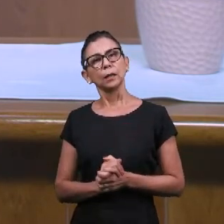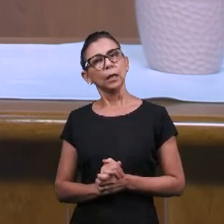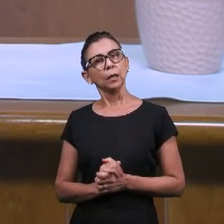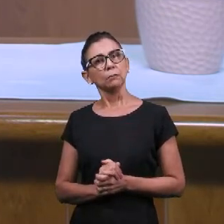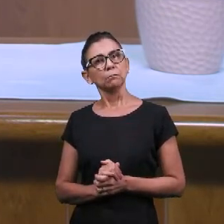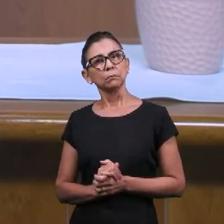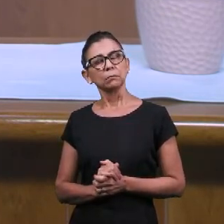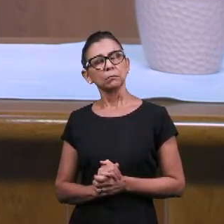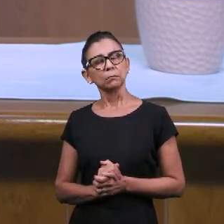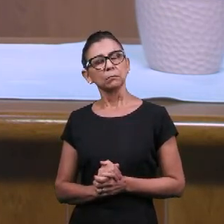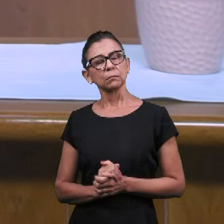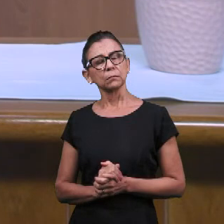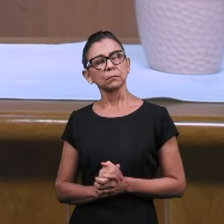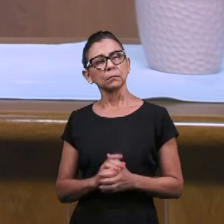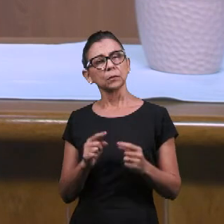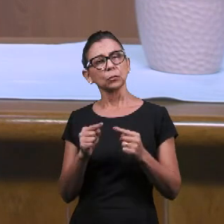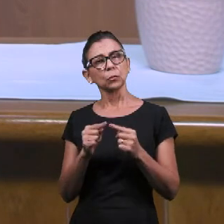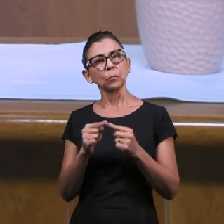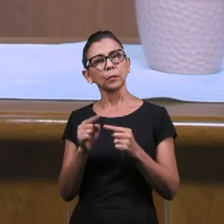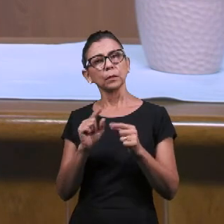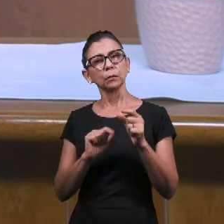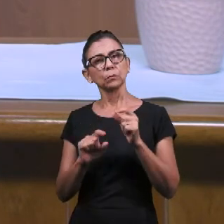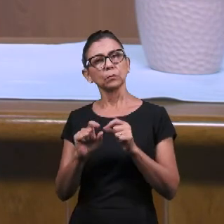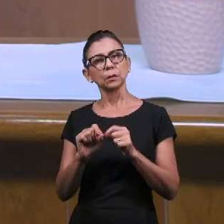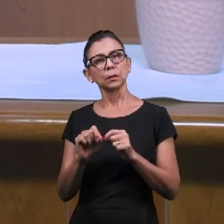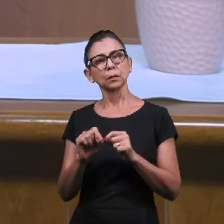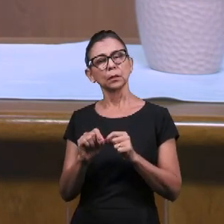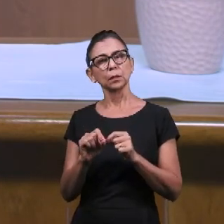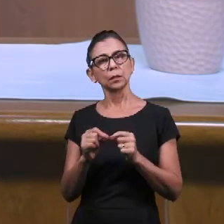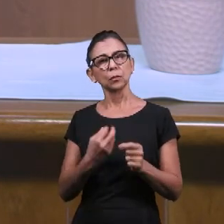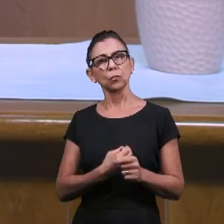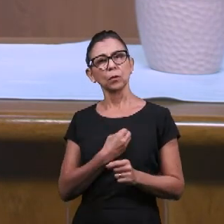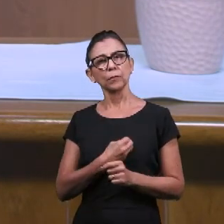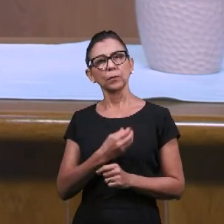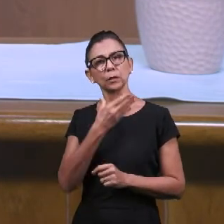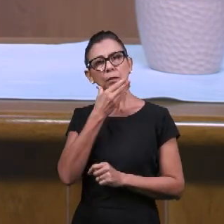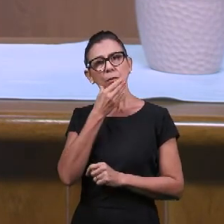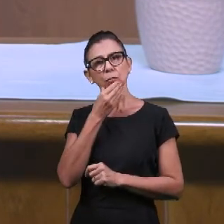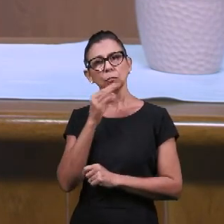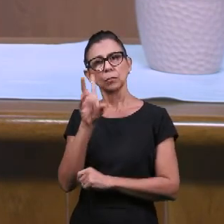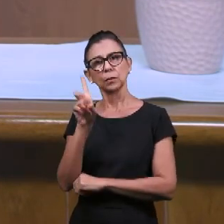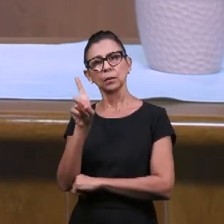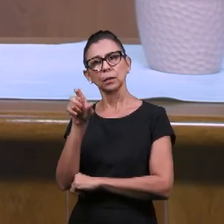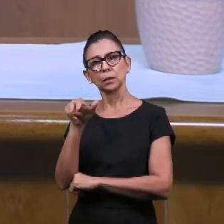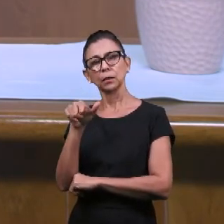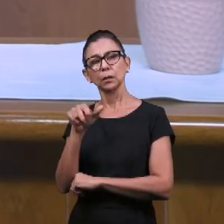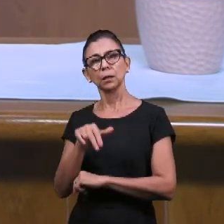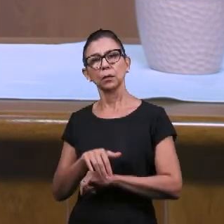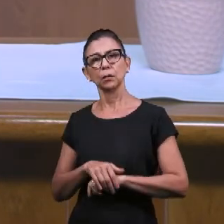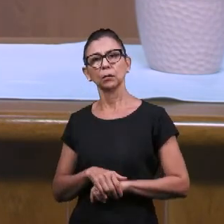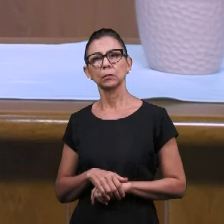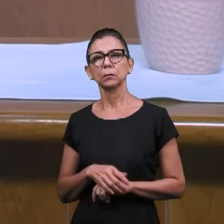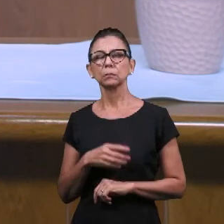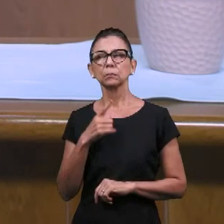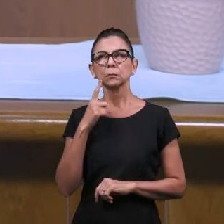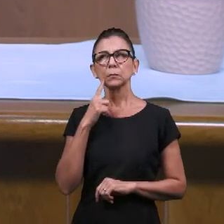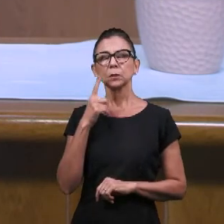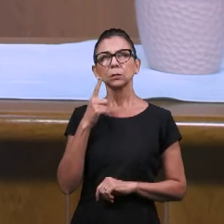Даниила, потому что жизнь Даниила, она состояла из бодрствования, молитвы и веры.